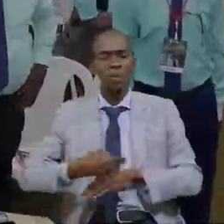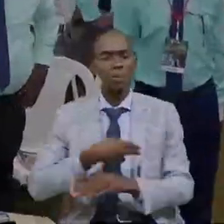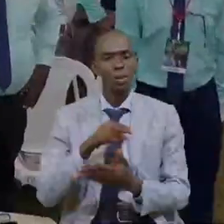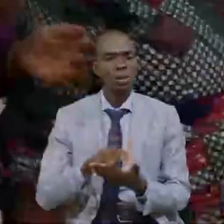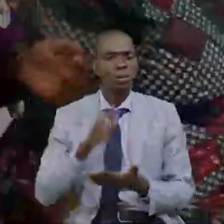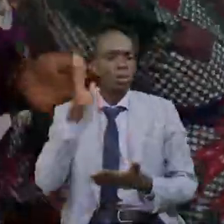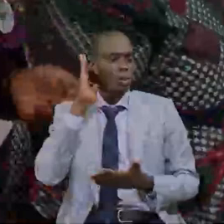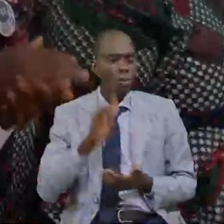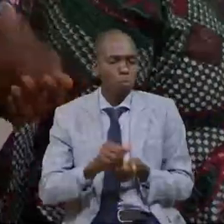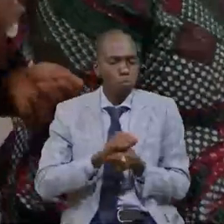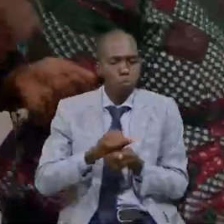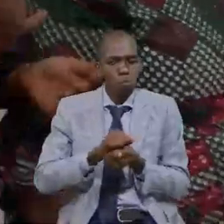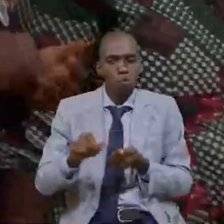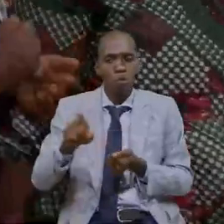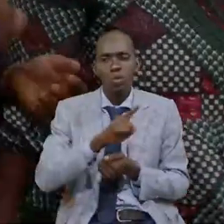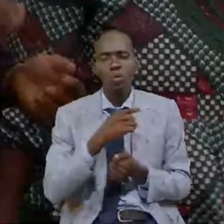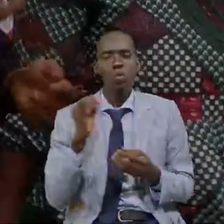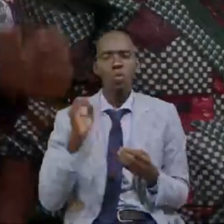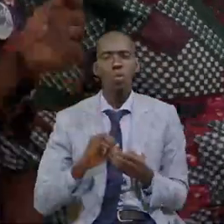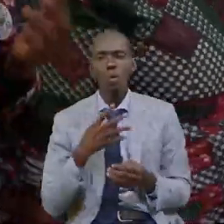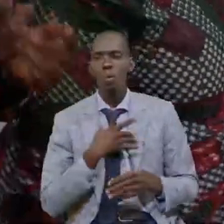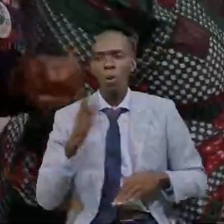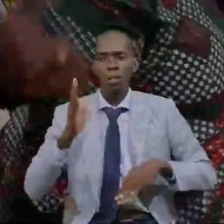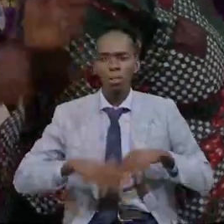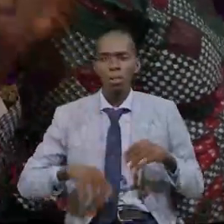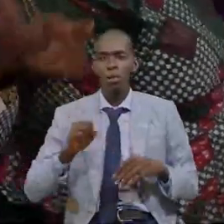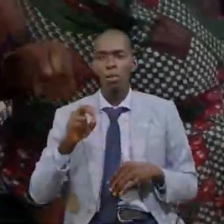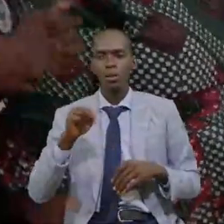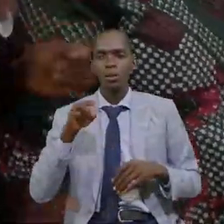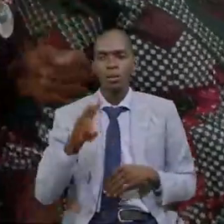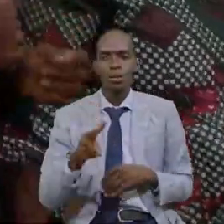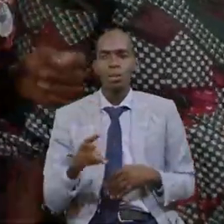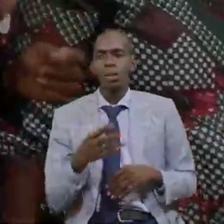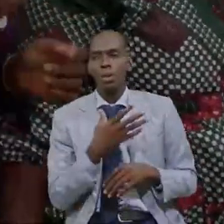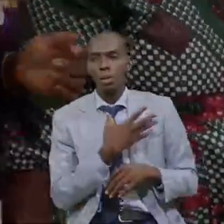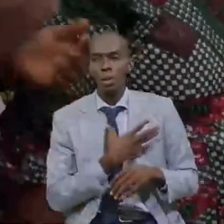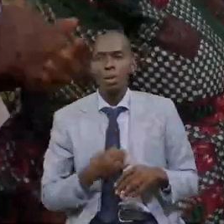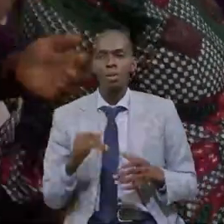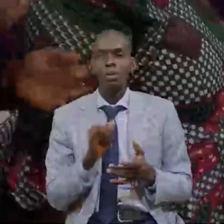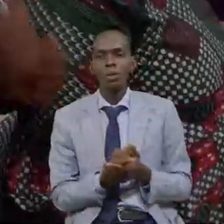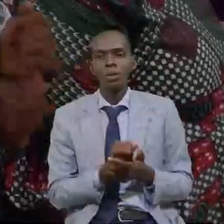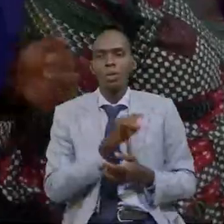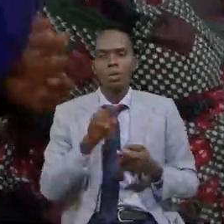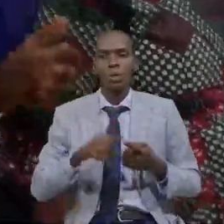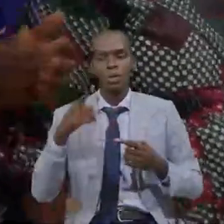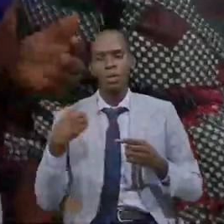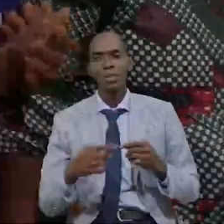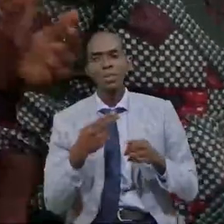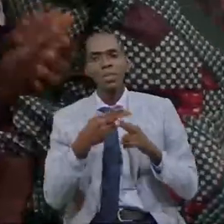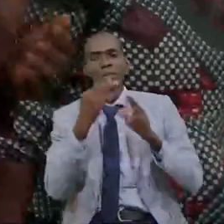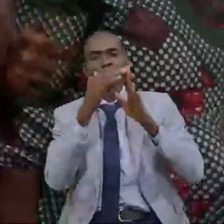laver plus blanc que la neige, plus blanc que la neige. Et quand la trompette